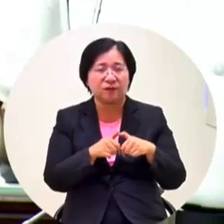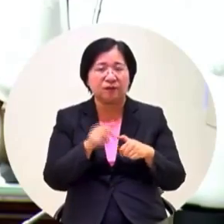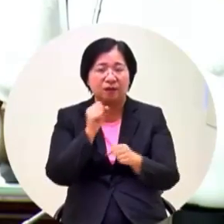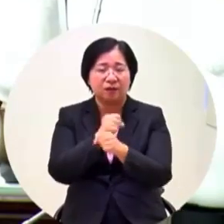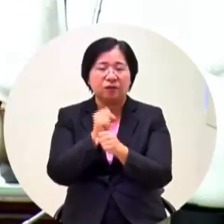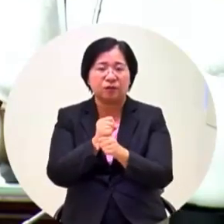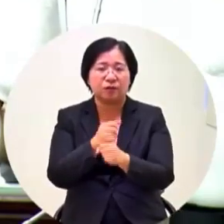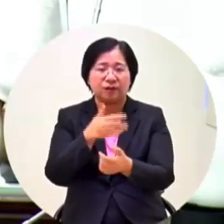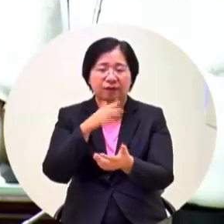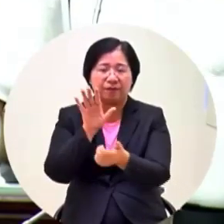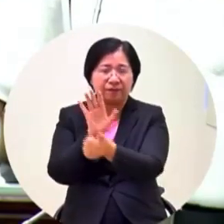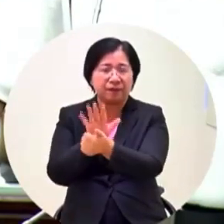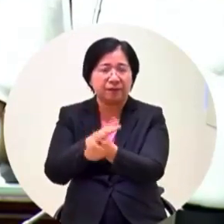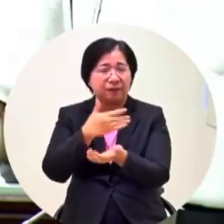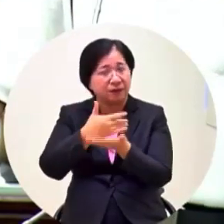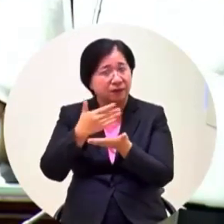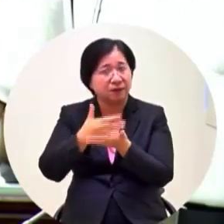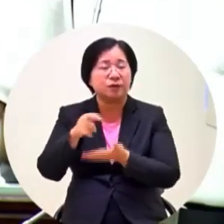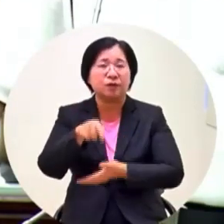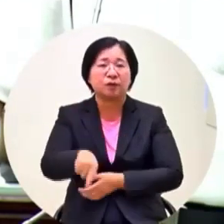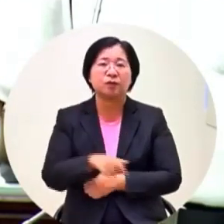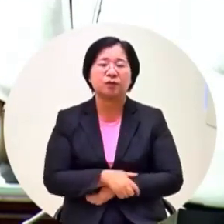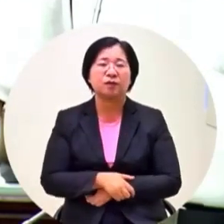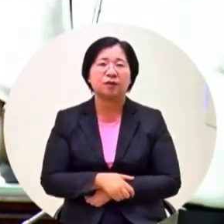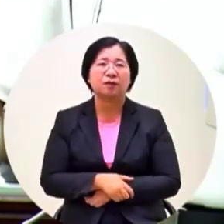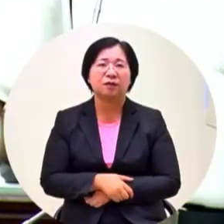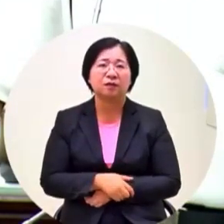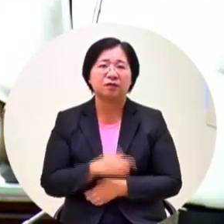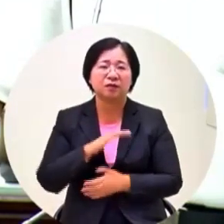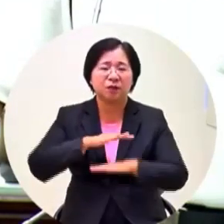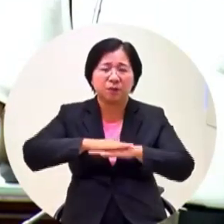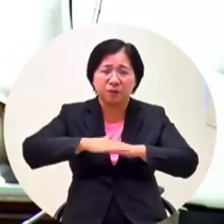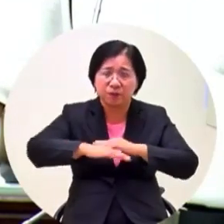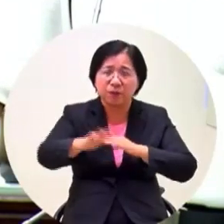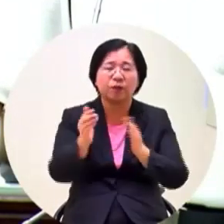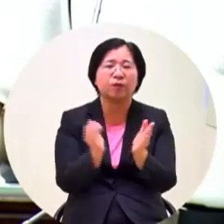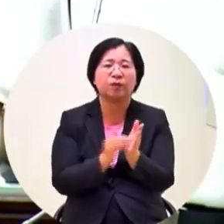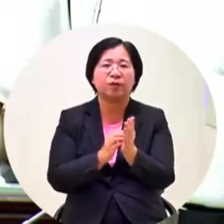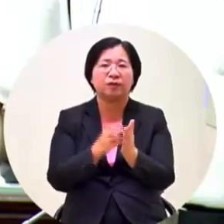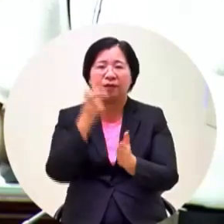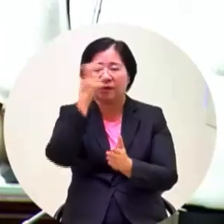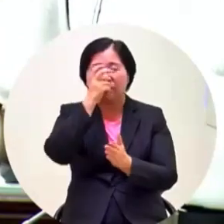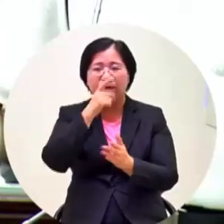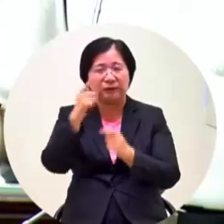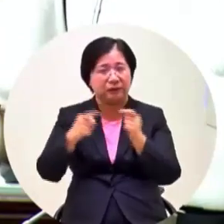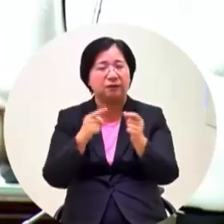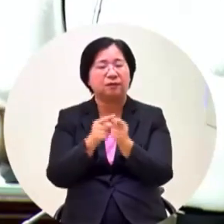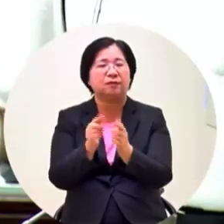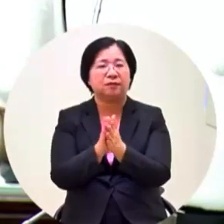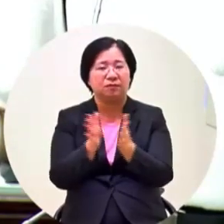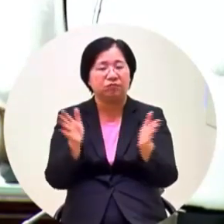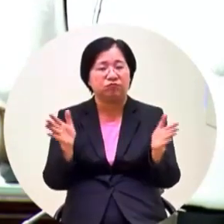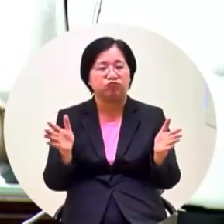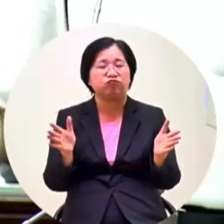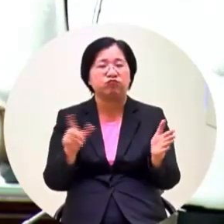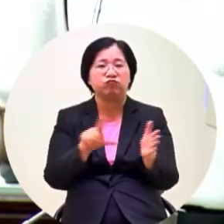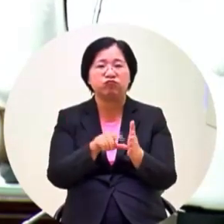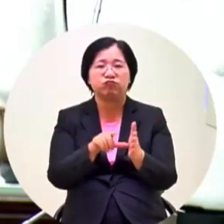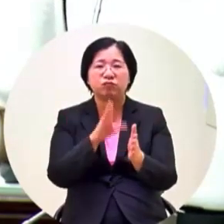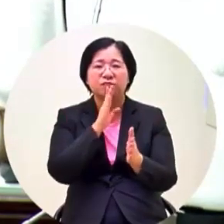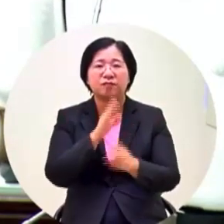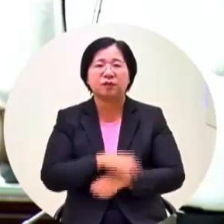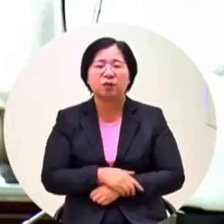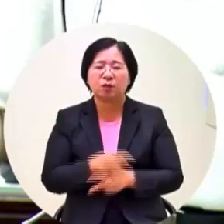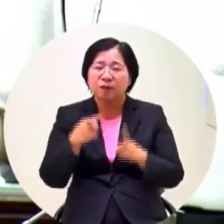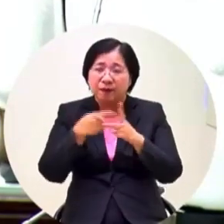处理了哈。因为我们现在当然铺过的时候大概管制一点，那原则上如果能够在小面积的